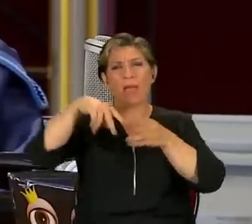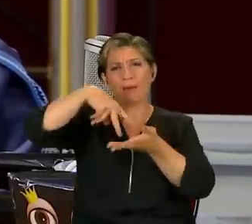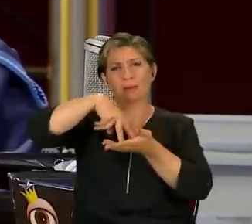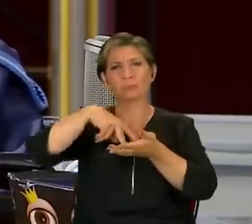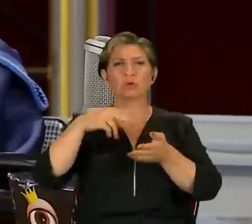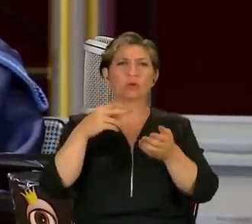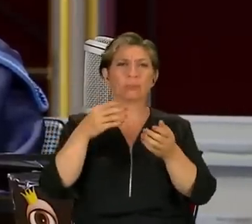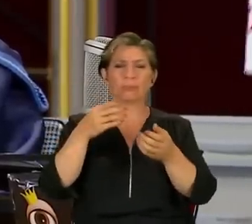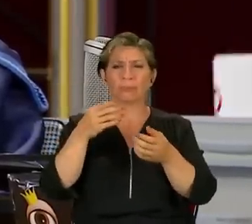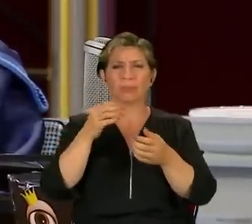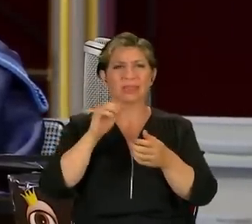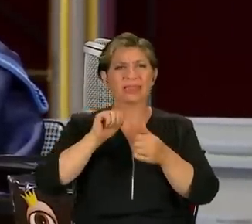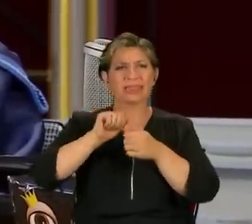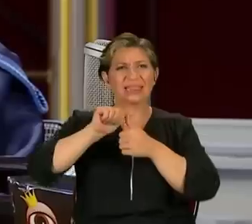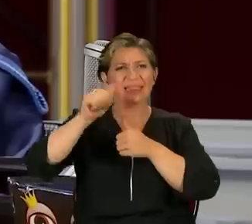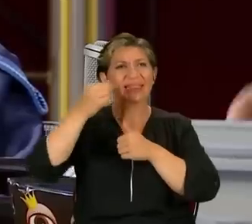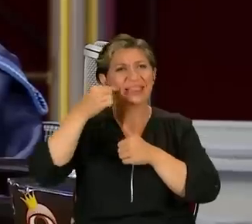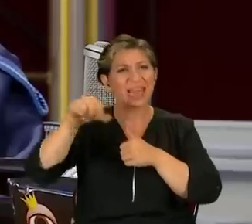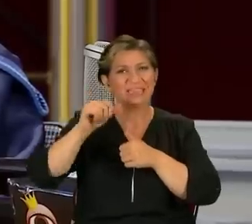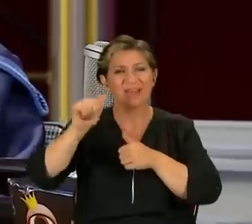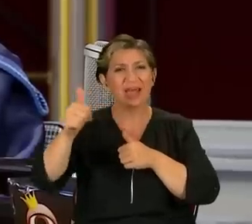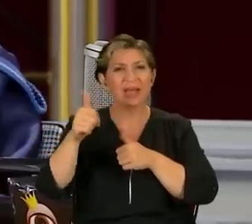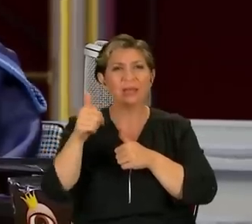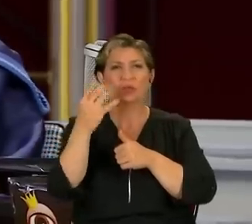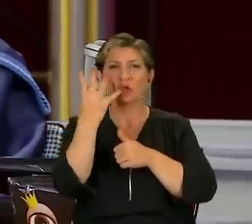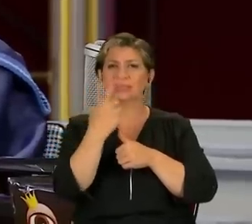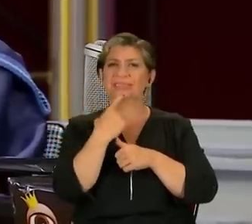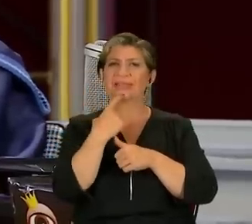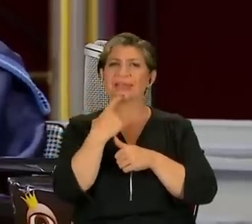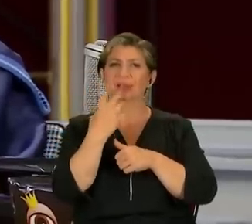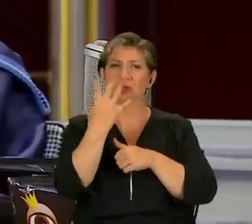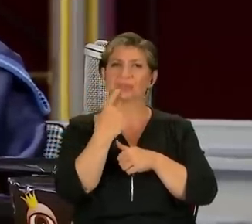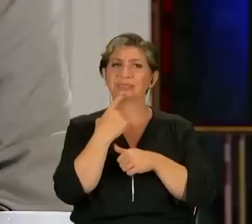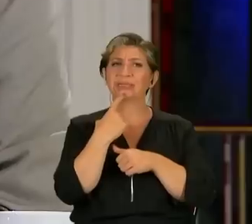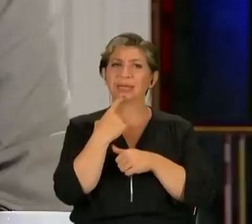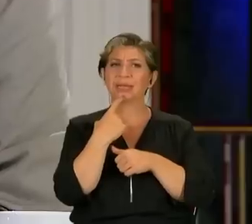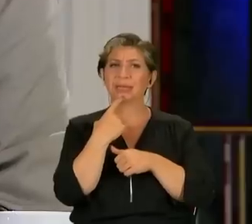bir kulübe transfer olmama 4 sene.